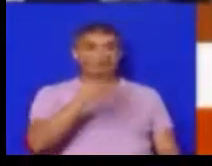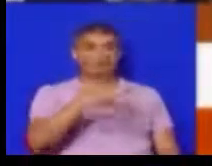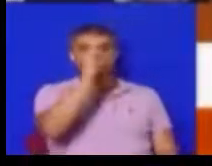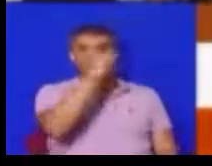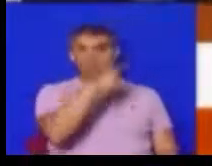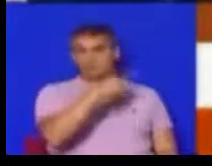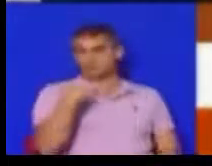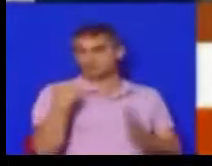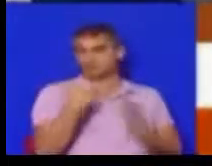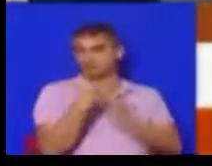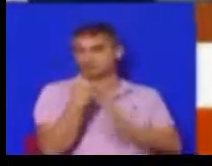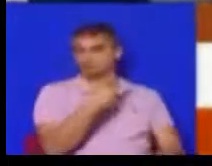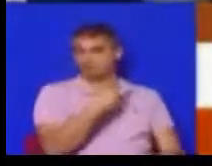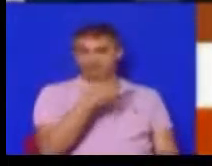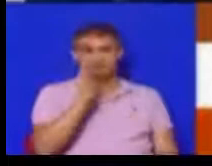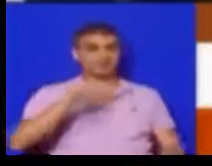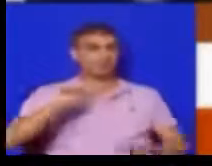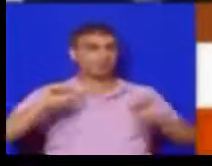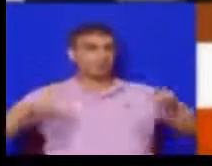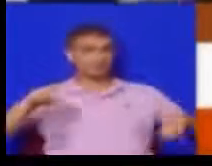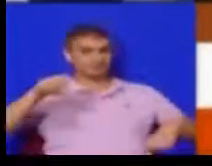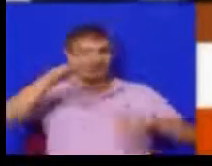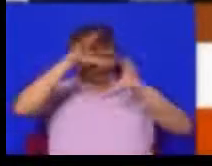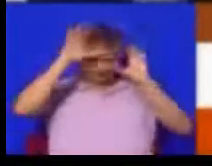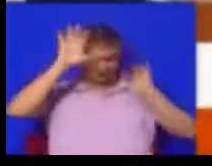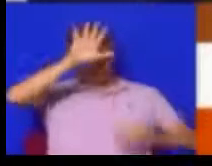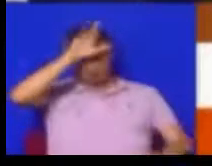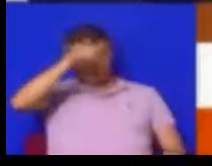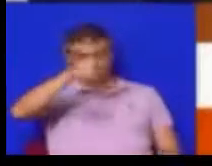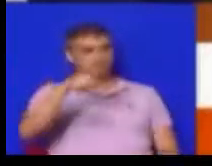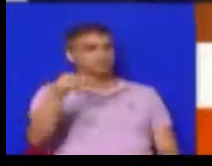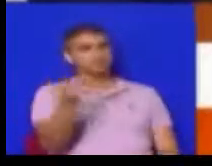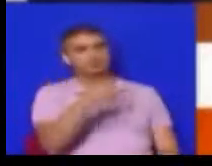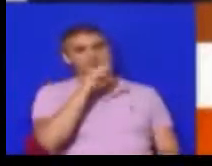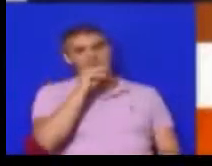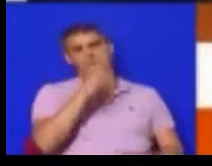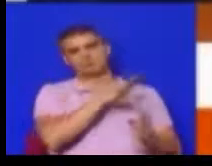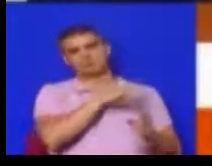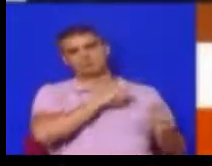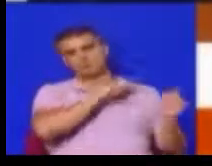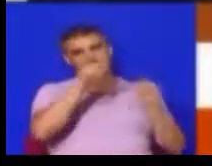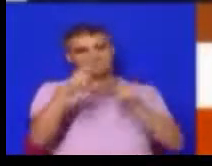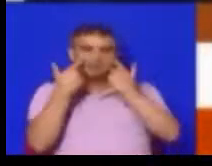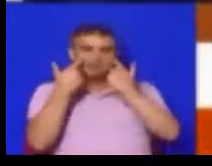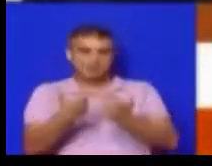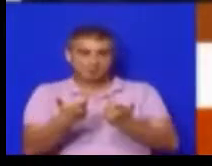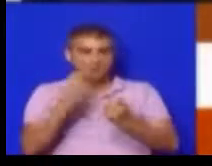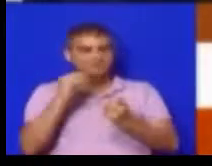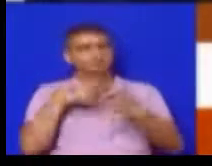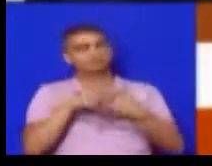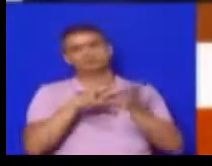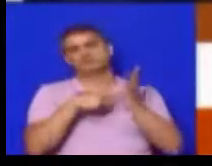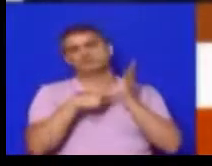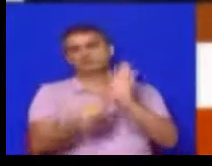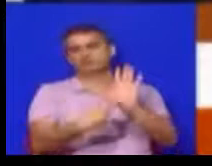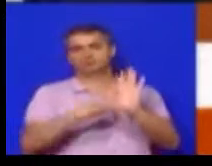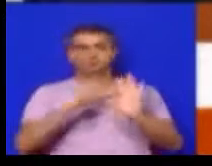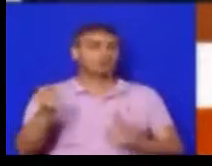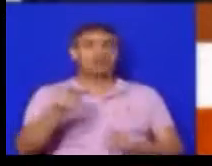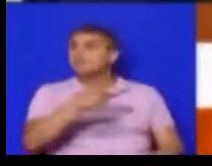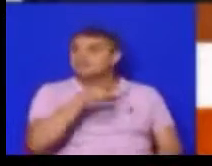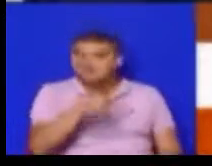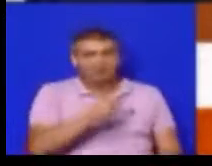בסוף השבוע וגם של רוחני, שניהם דיברו על פיקוח ושקיפות. הנקודה שאני רוצה להדגיש שזה לא